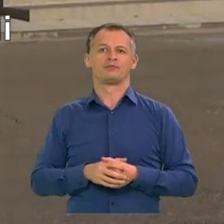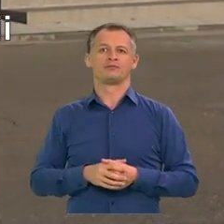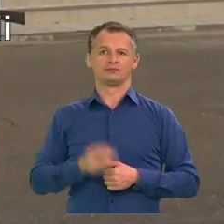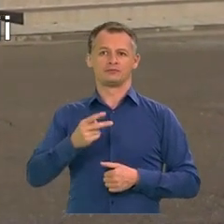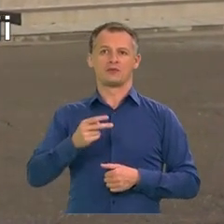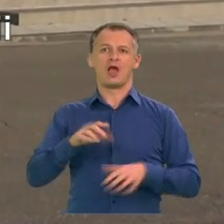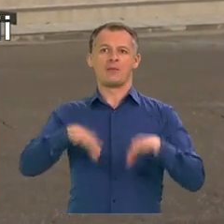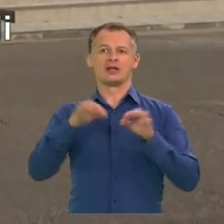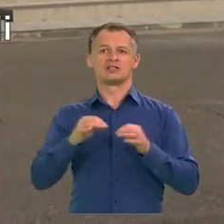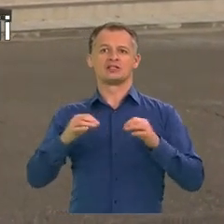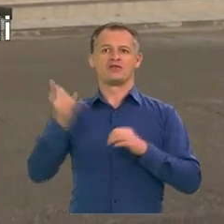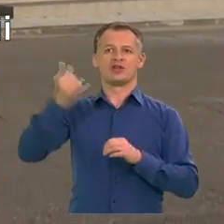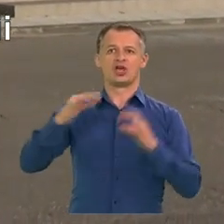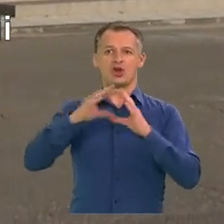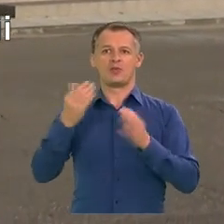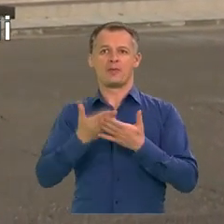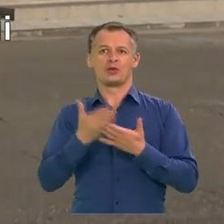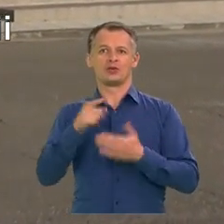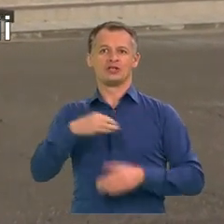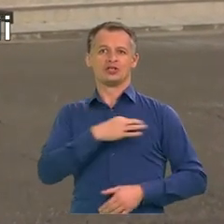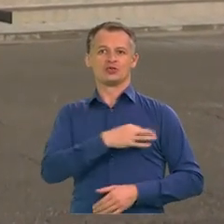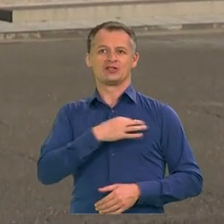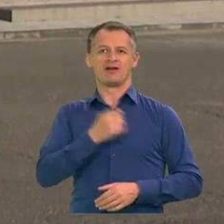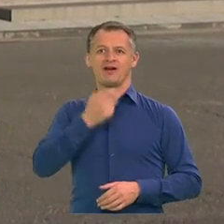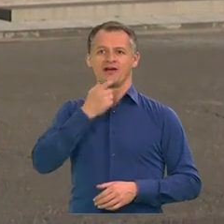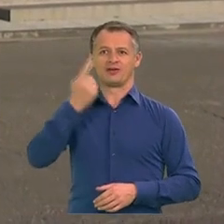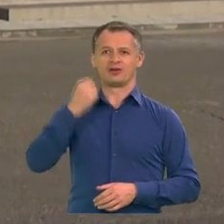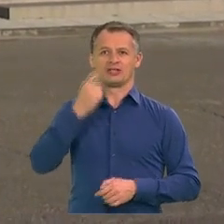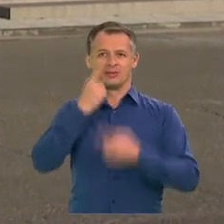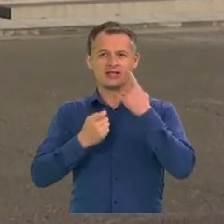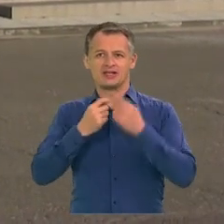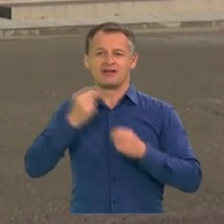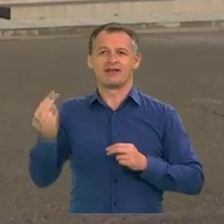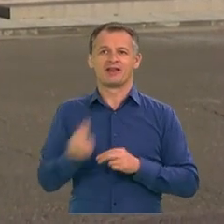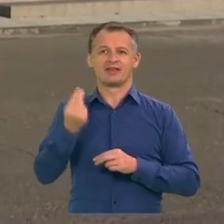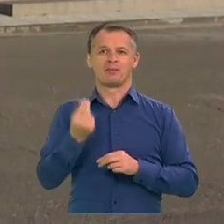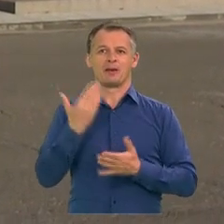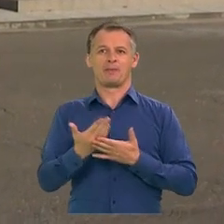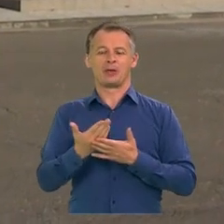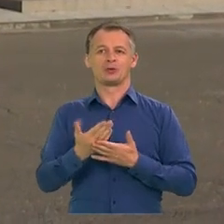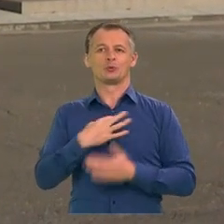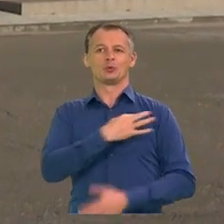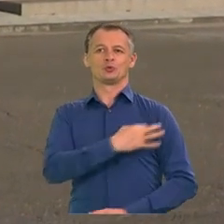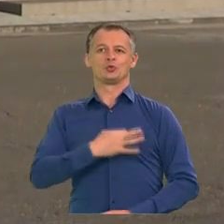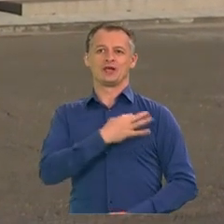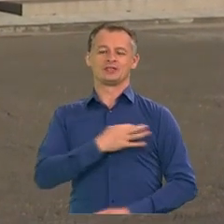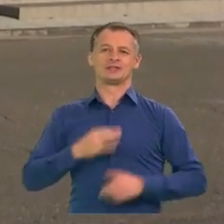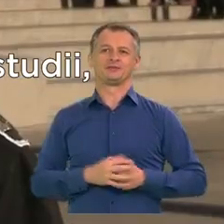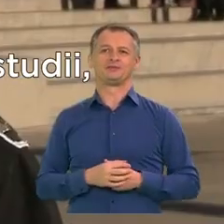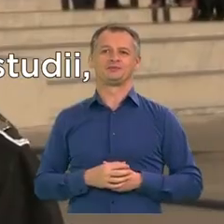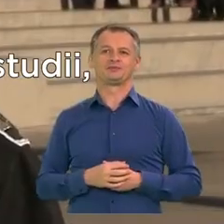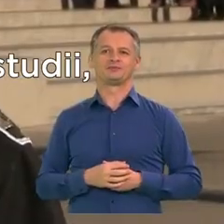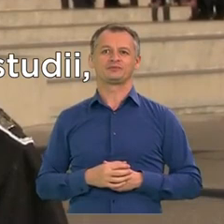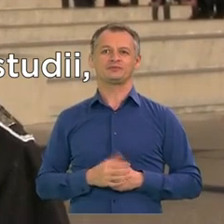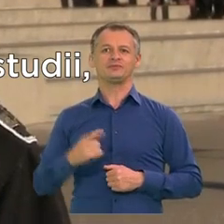students, cadets, informed me that this is a great new experience for cadets.